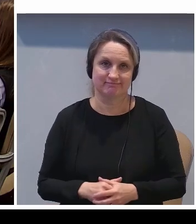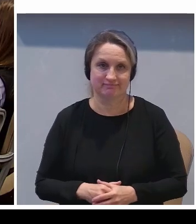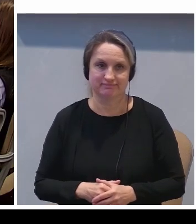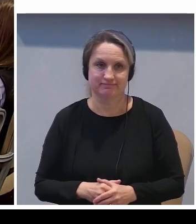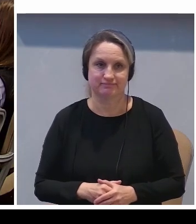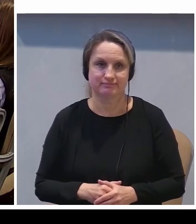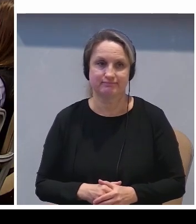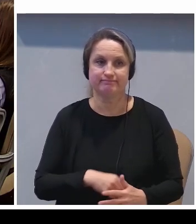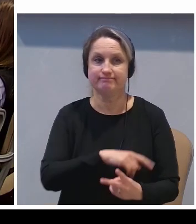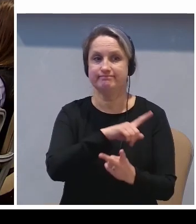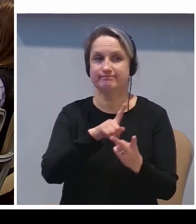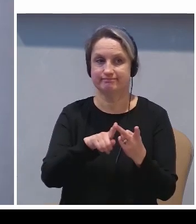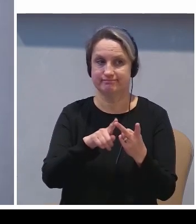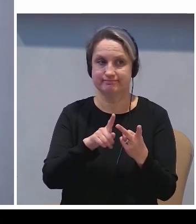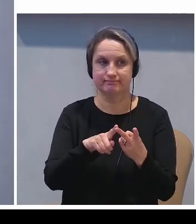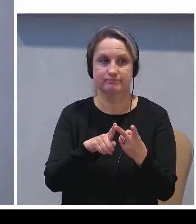Teiseks